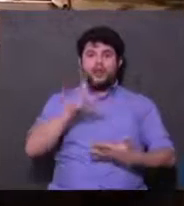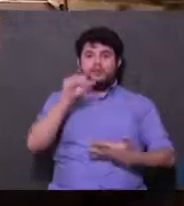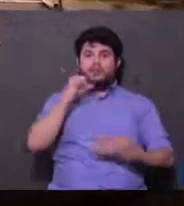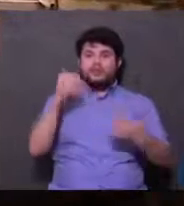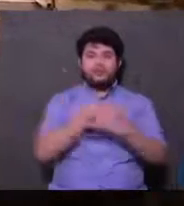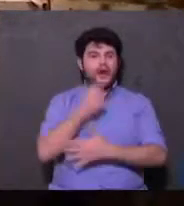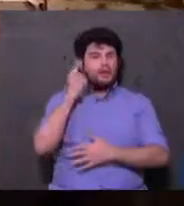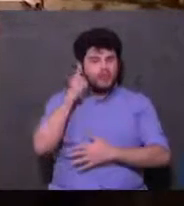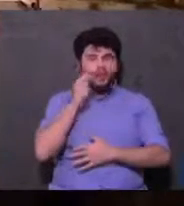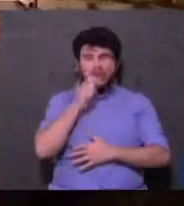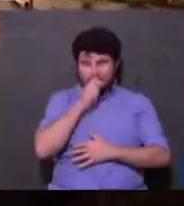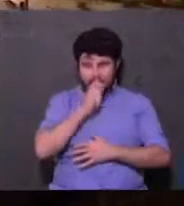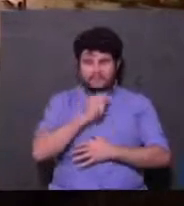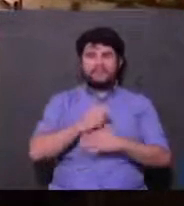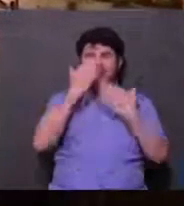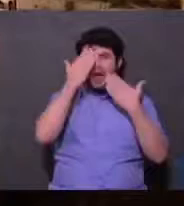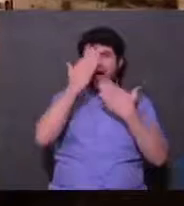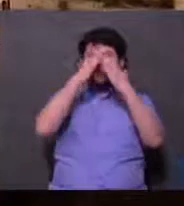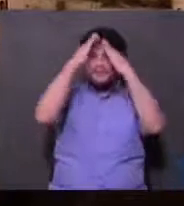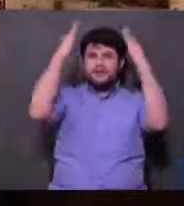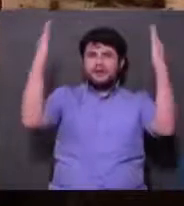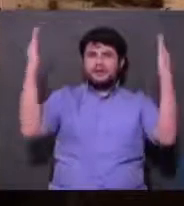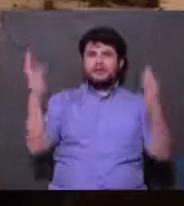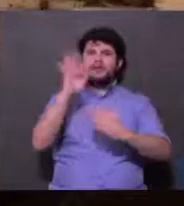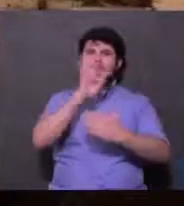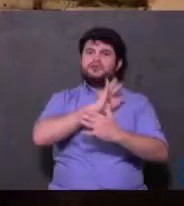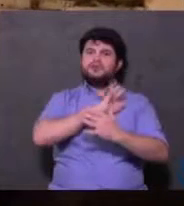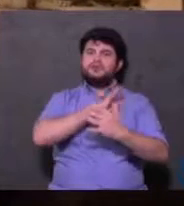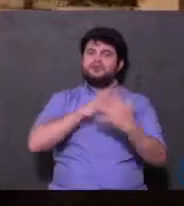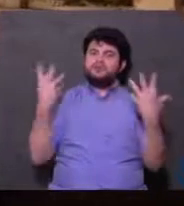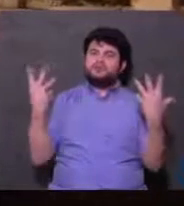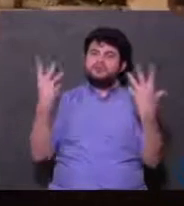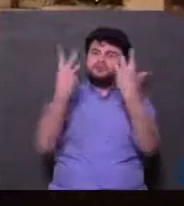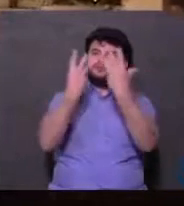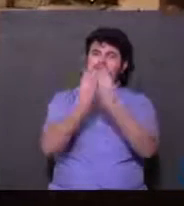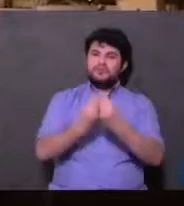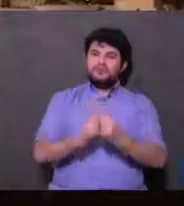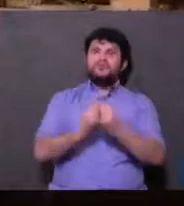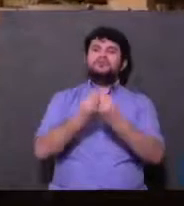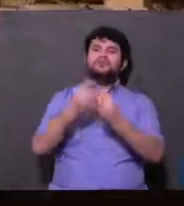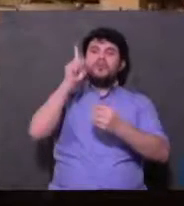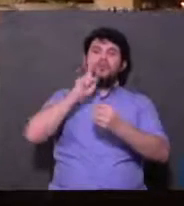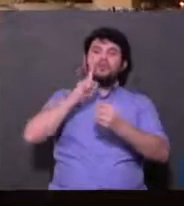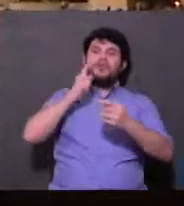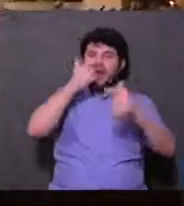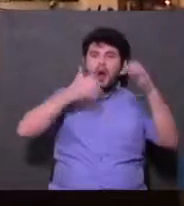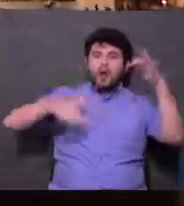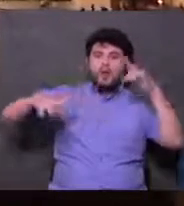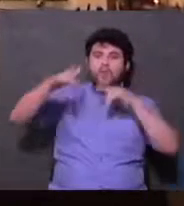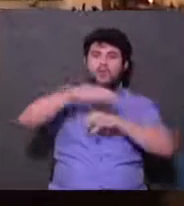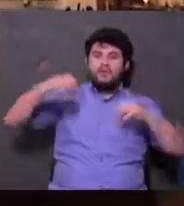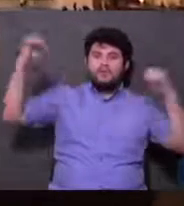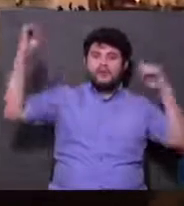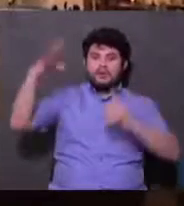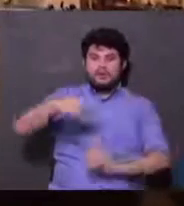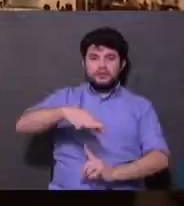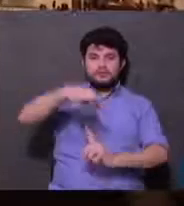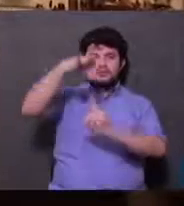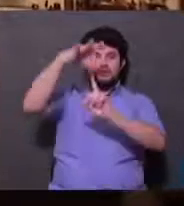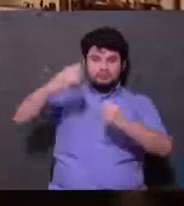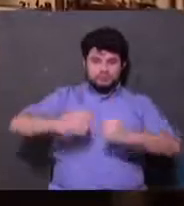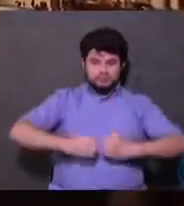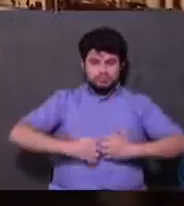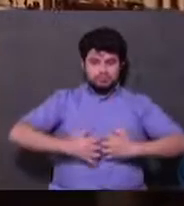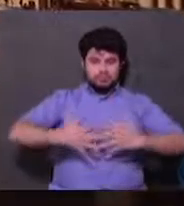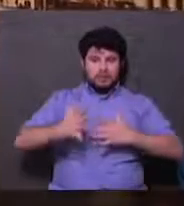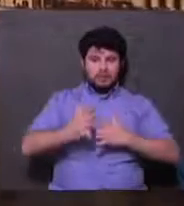Ave Maria, piena di grazia, il Signore è con te. Tu sei benedetta fra le donne e benedetto il frutto del tuo